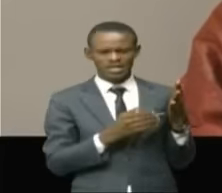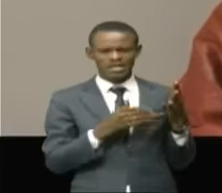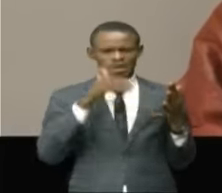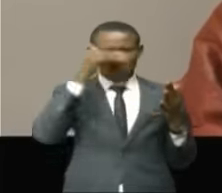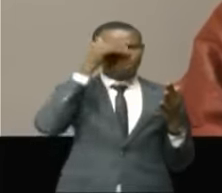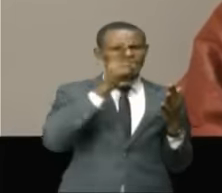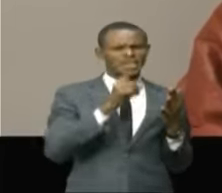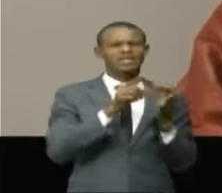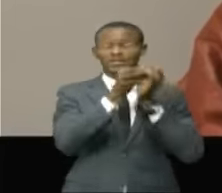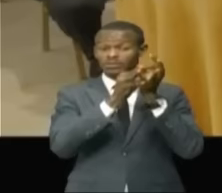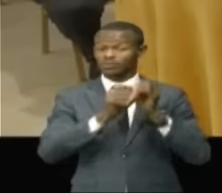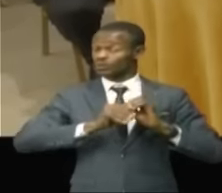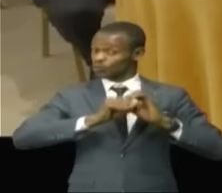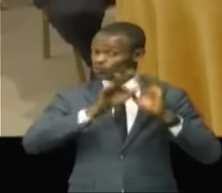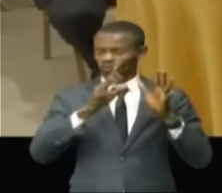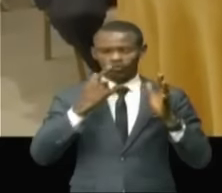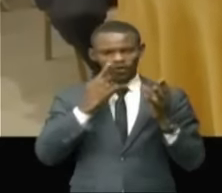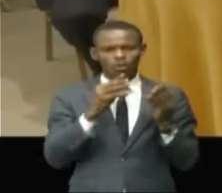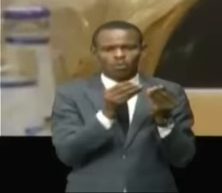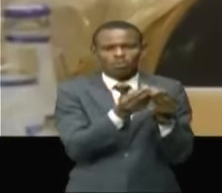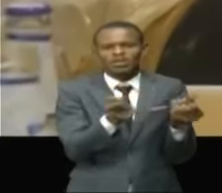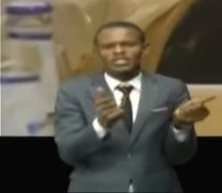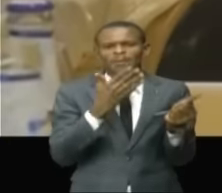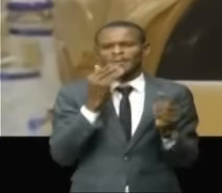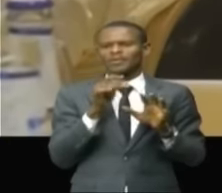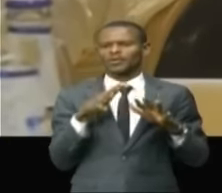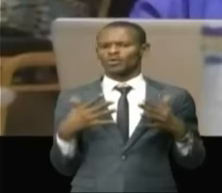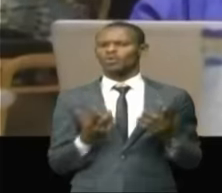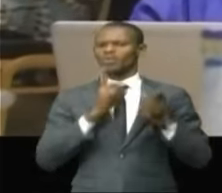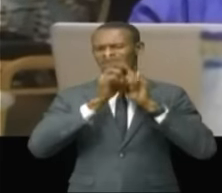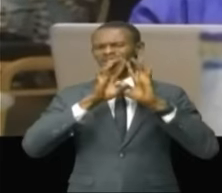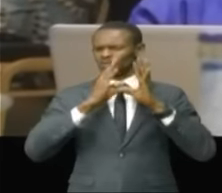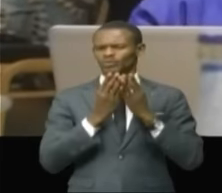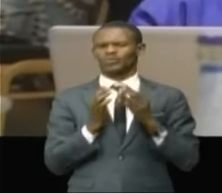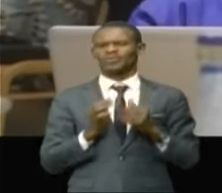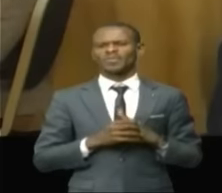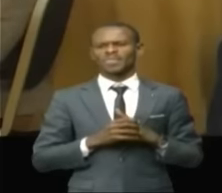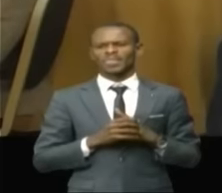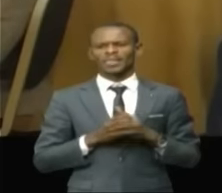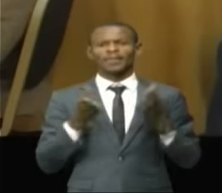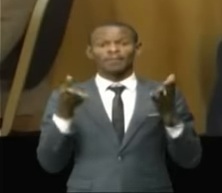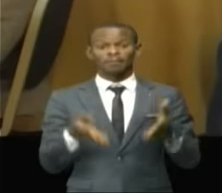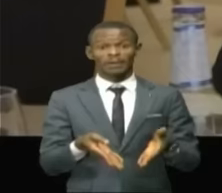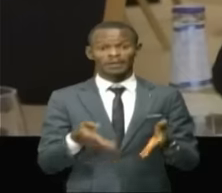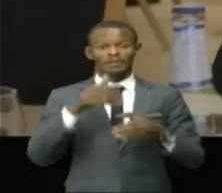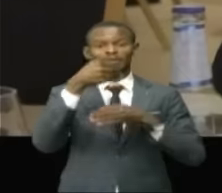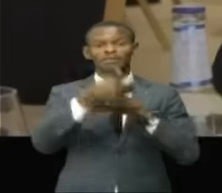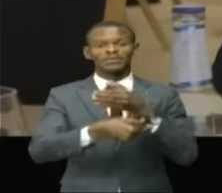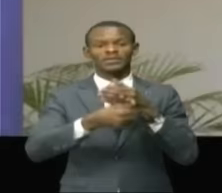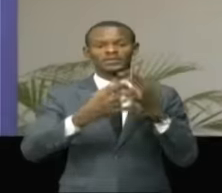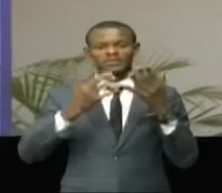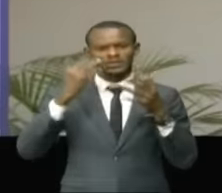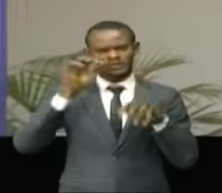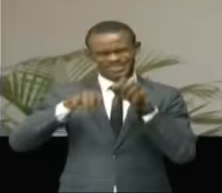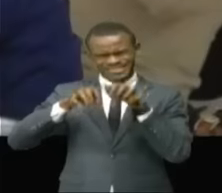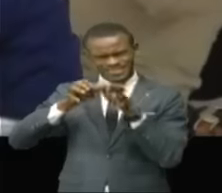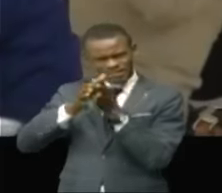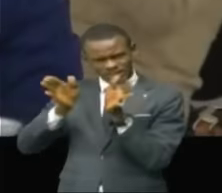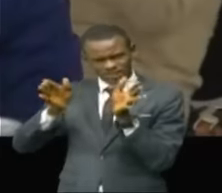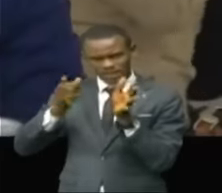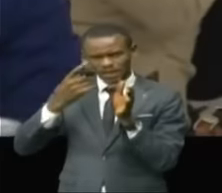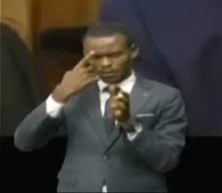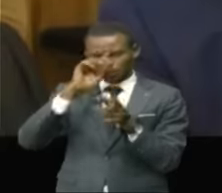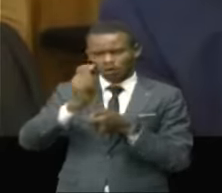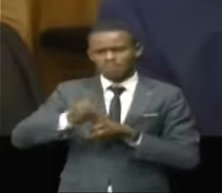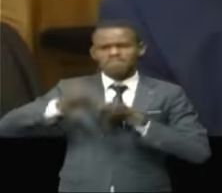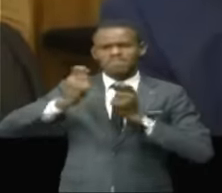des mesures pour les améliorer. En présence des secrétaires généraux des différents ministères sectoriels, finances, développement rural, pêche et élevage,